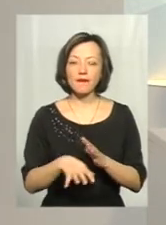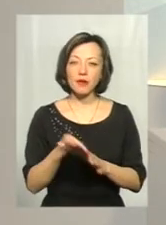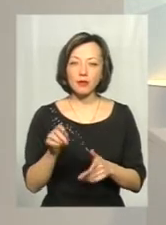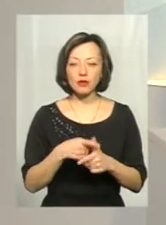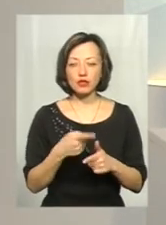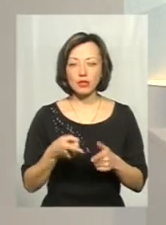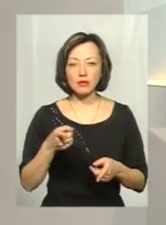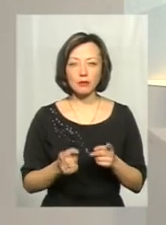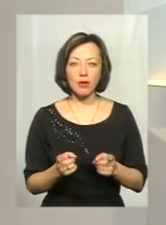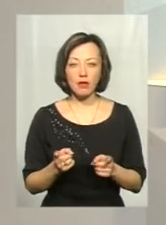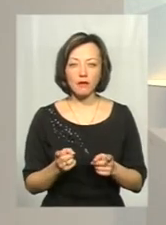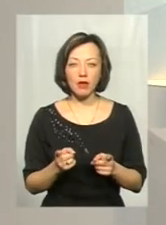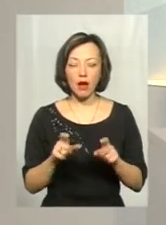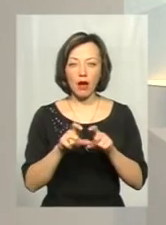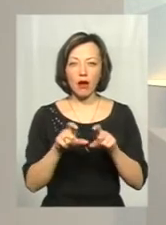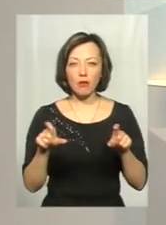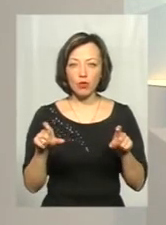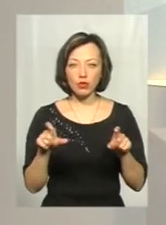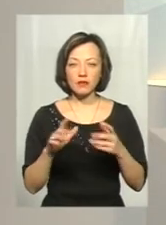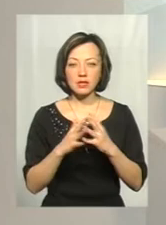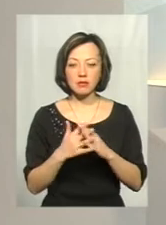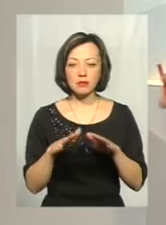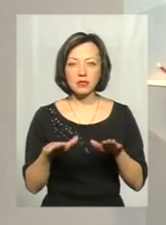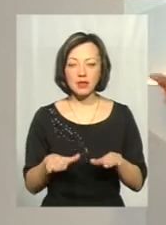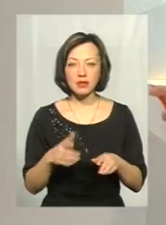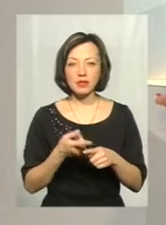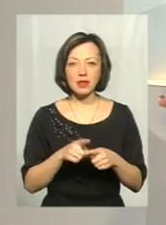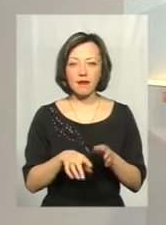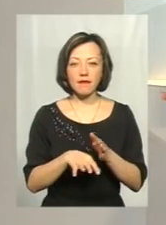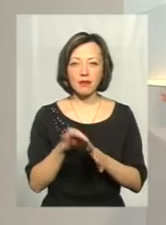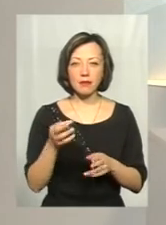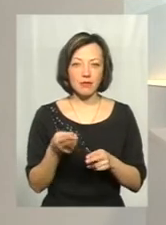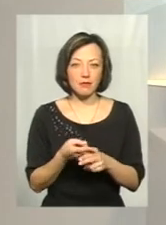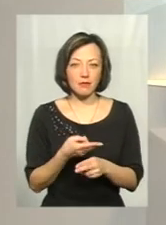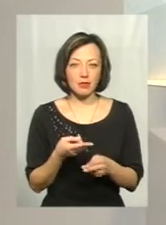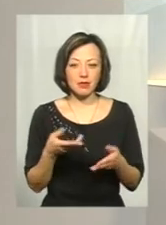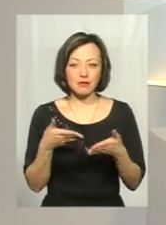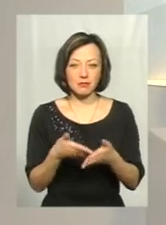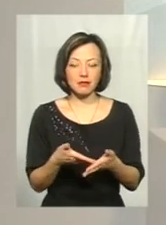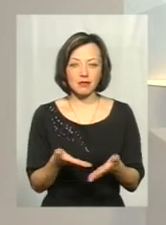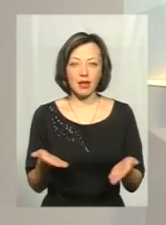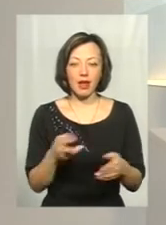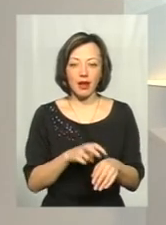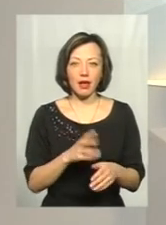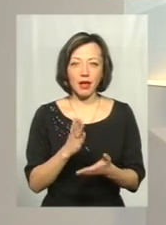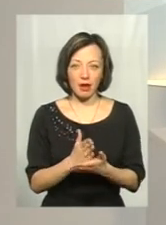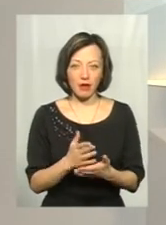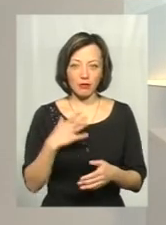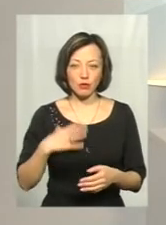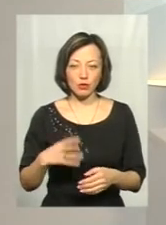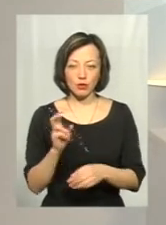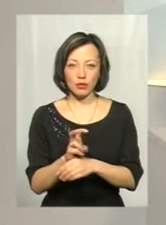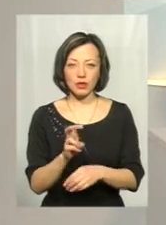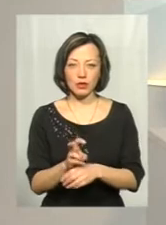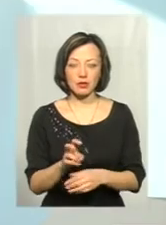насправді амбулаторія в сільській місцевості – це вибір без вибору, як таковий? Який лікар є, до того мусимо ходити,